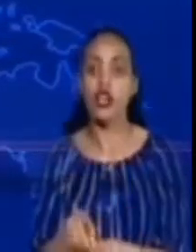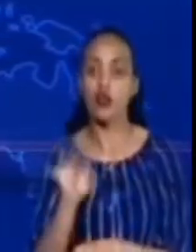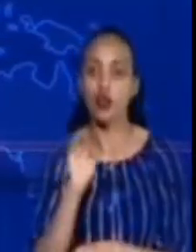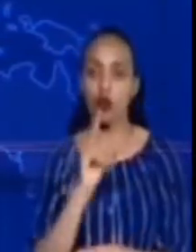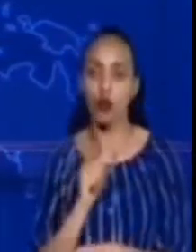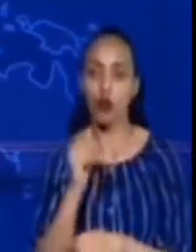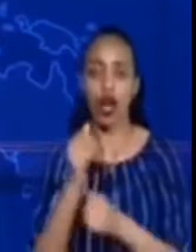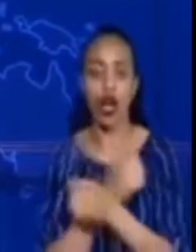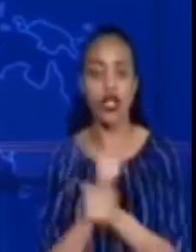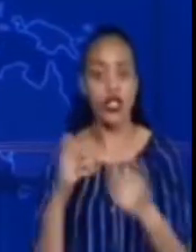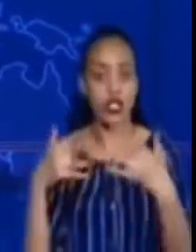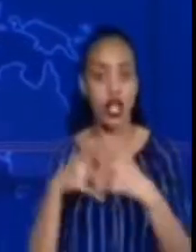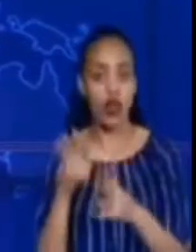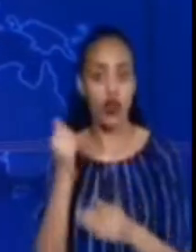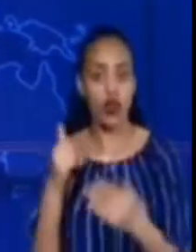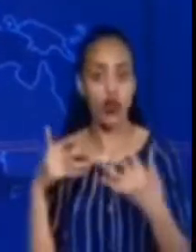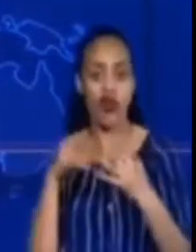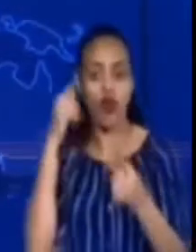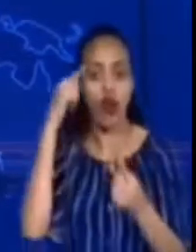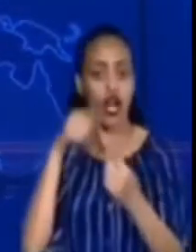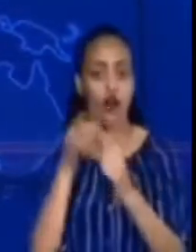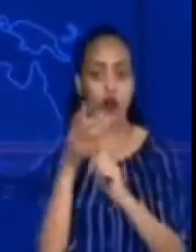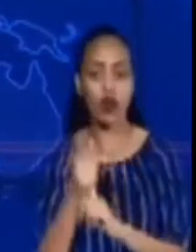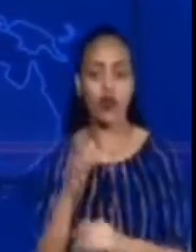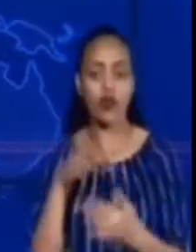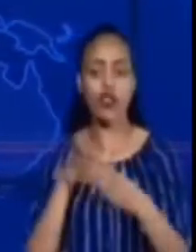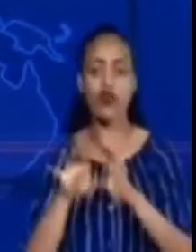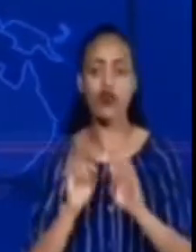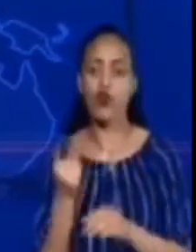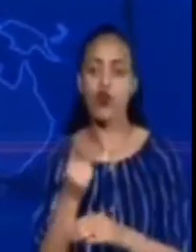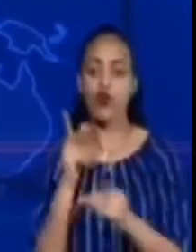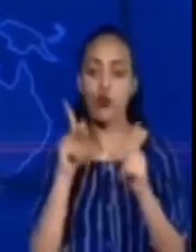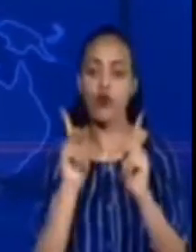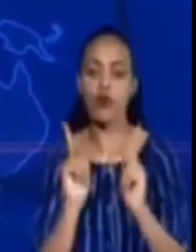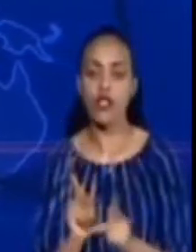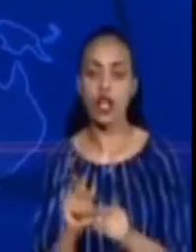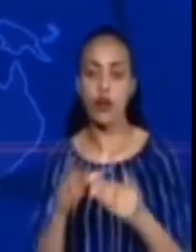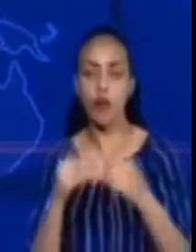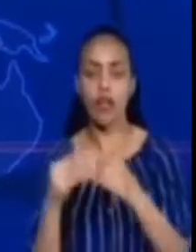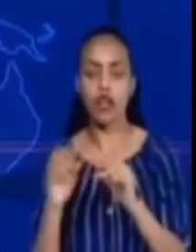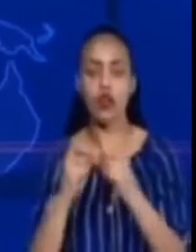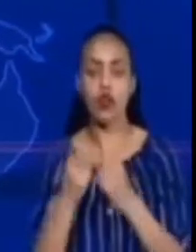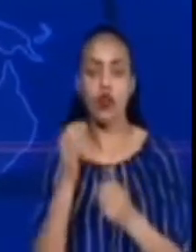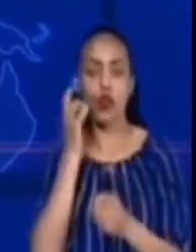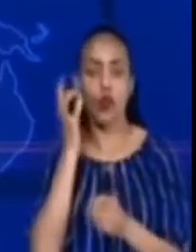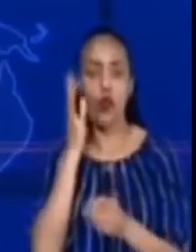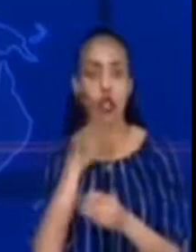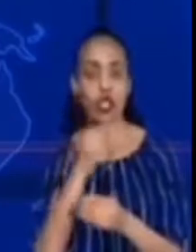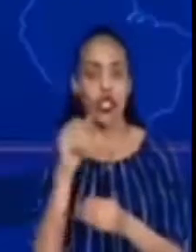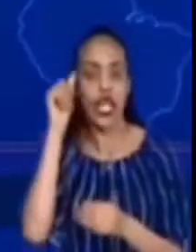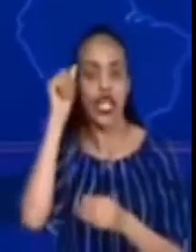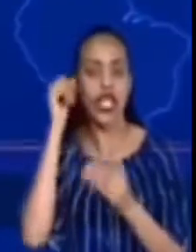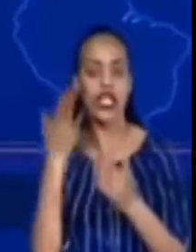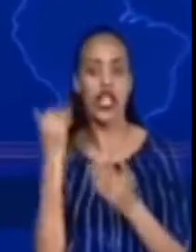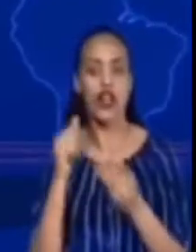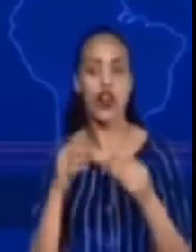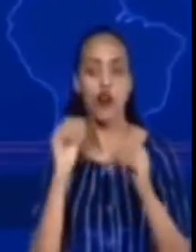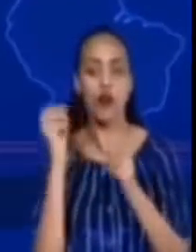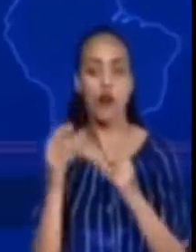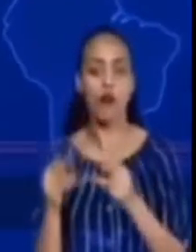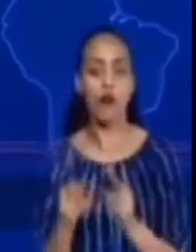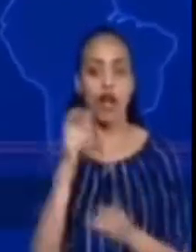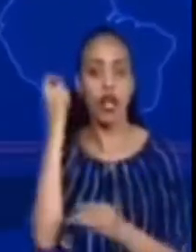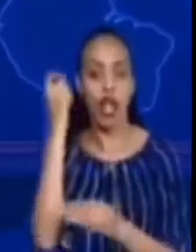እንደሚከተሉኝ ያቀኛል ምን ማድረግ እንደምችል ጉልበተኛ ኃይለኛ መሆኔን ጉልበተኛ ኃይለኛ እንኳን በአላህ አዘ ወጀል በጀሊሉን